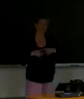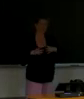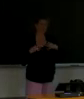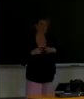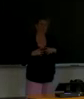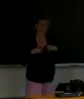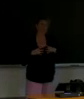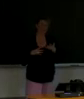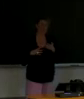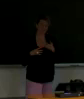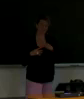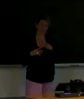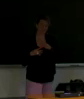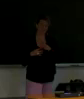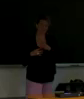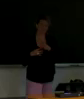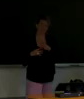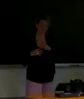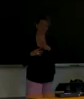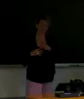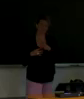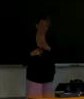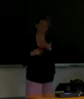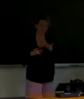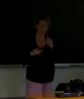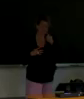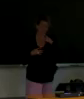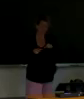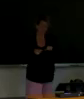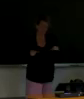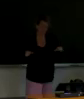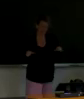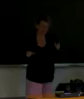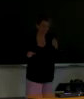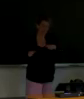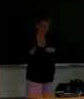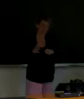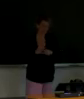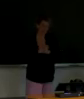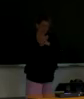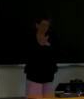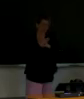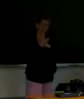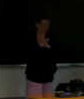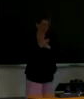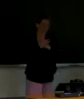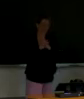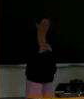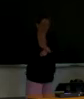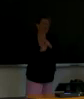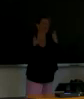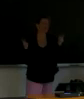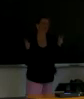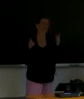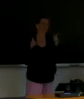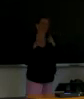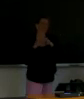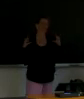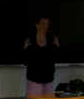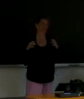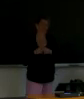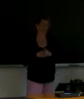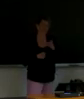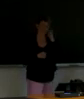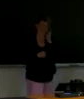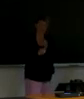quegli elementi che supporta anche lo sviluppo industriale. E qui vengo quindi alla slide che è